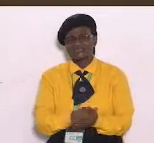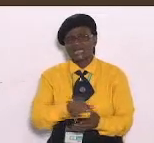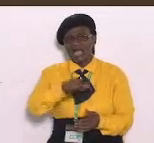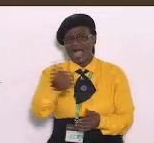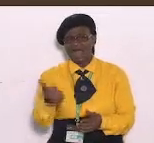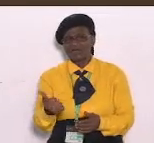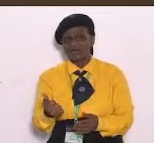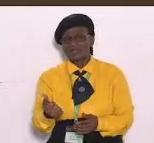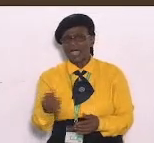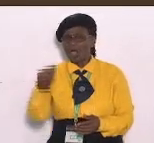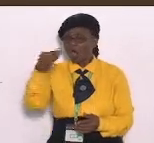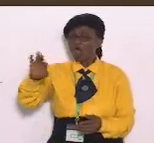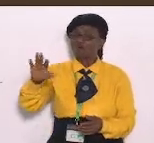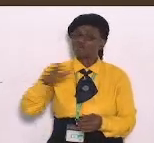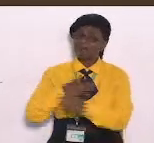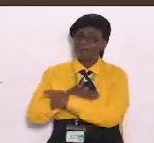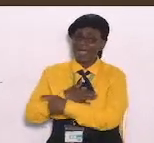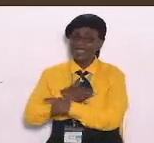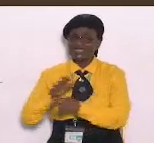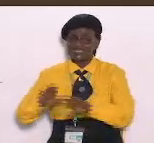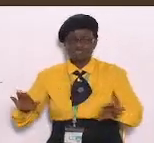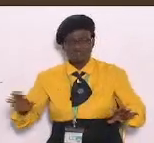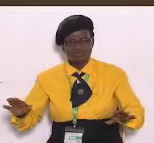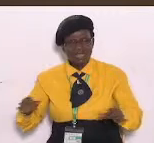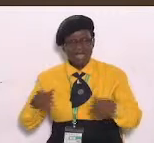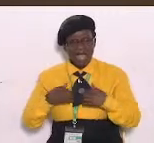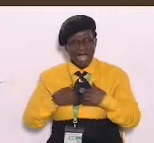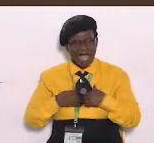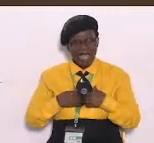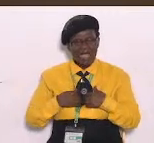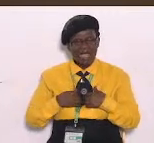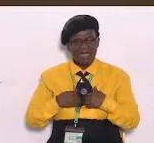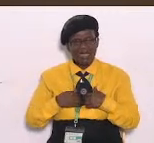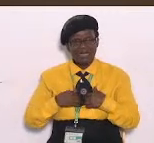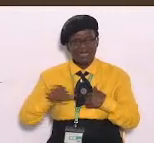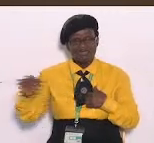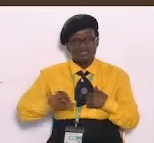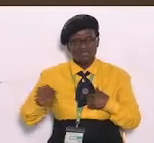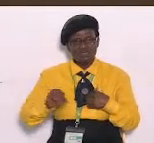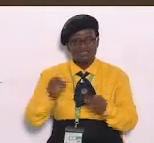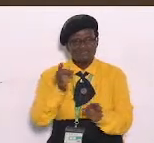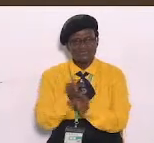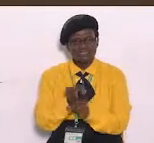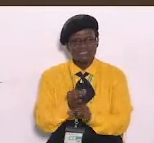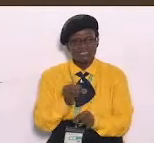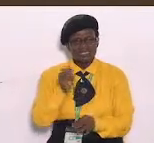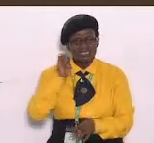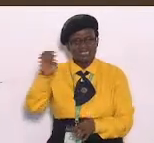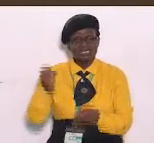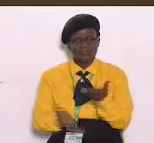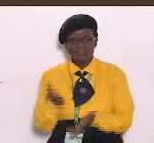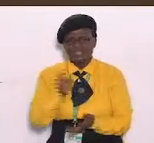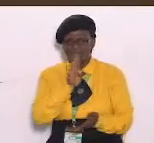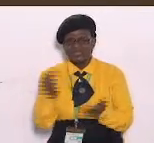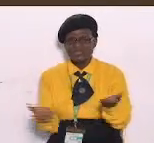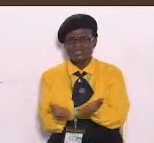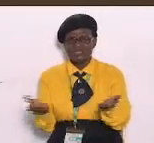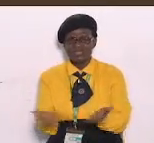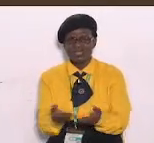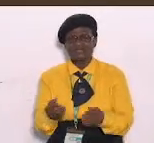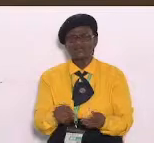dire que une aut personne de mes enfants ont écouté cette